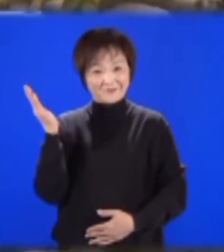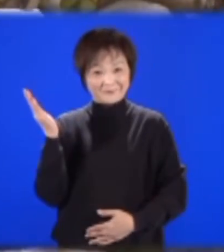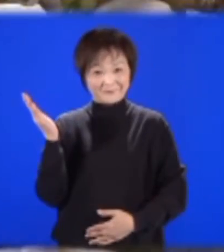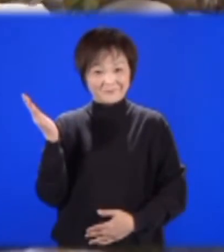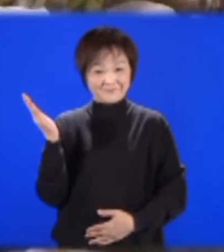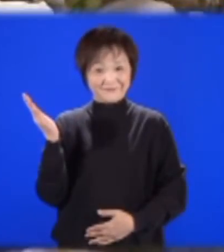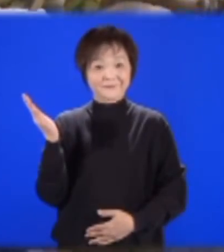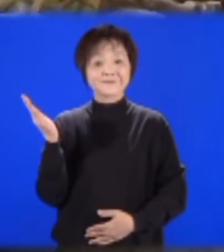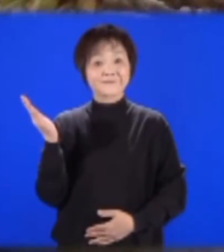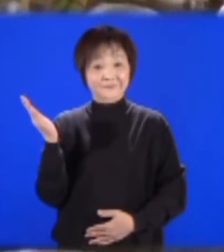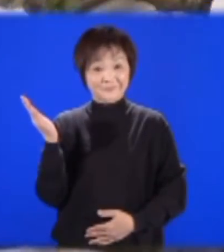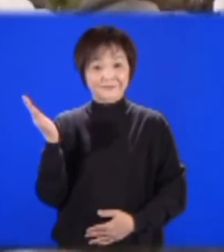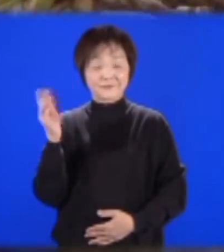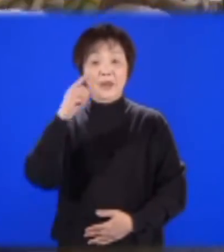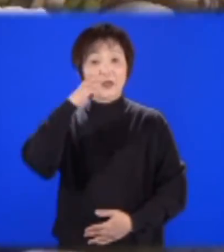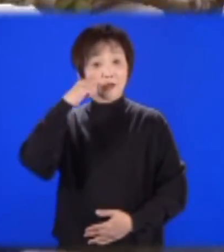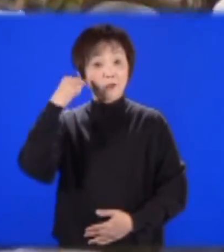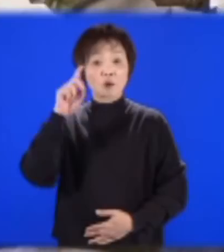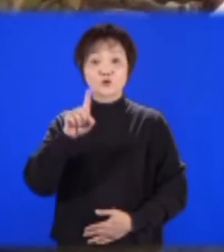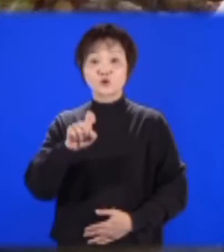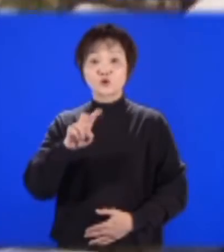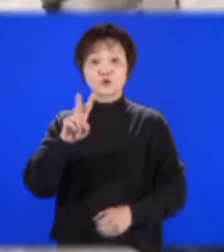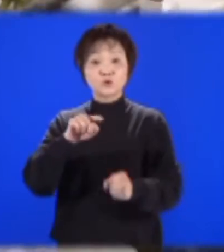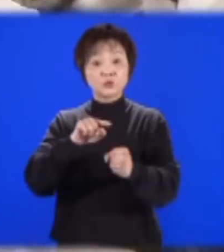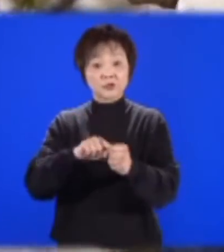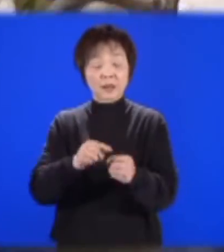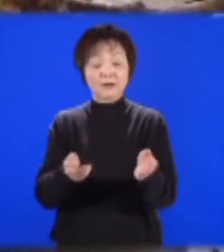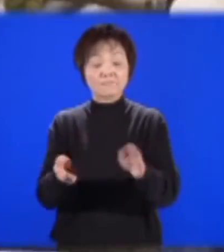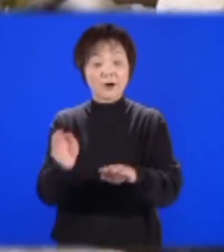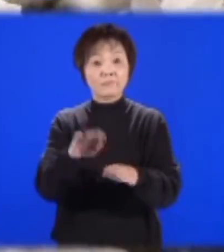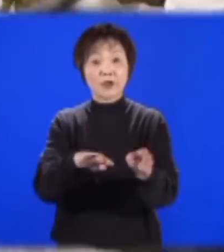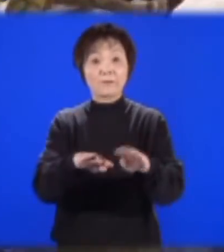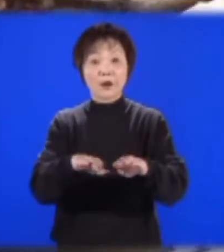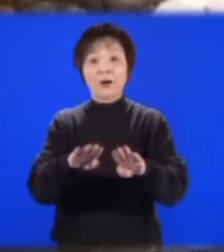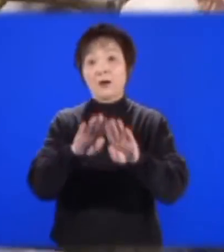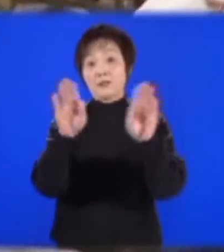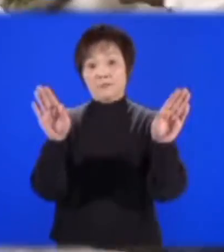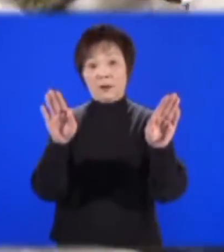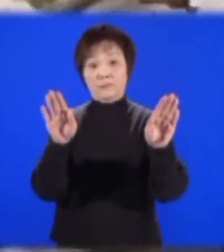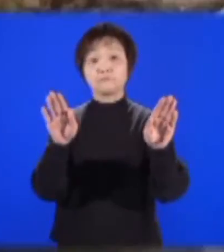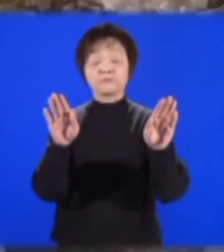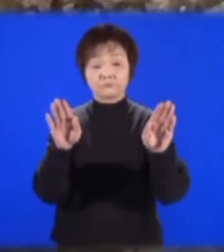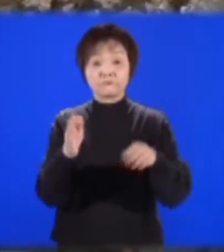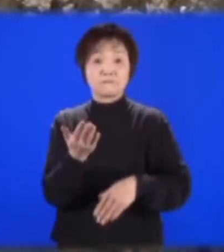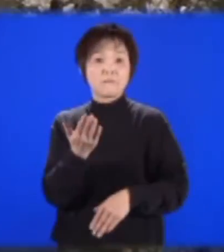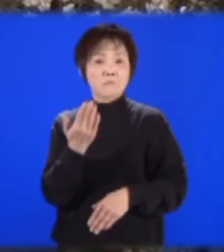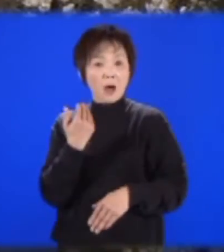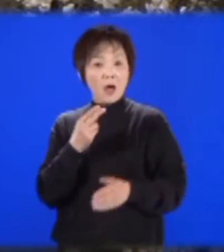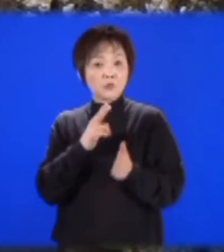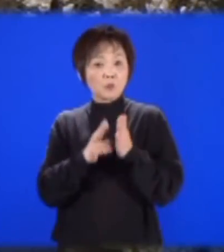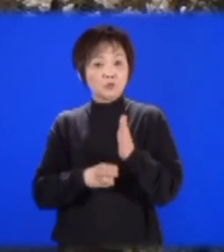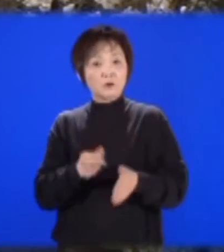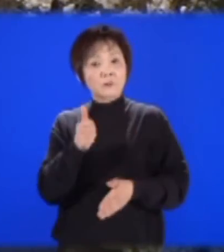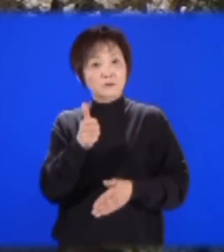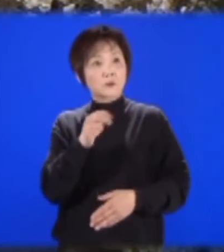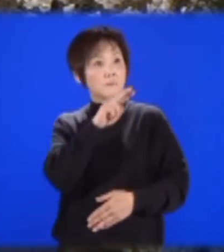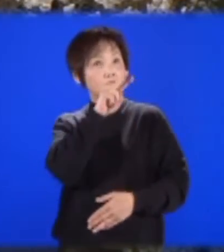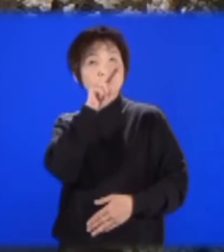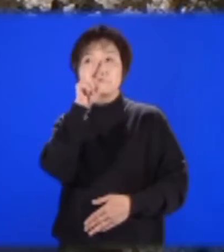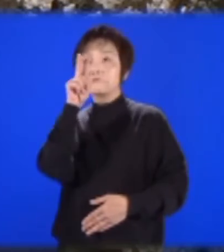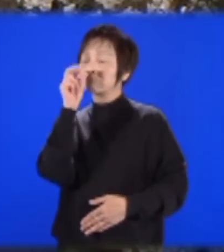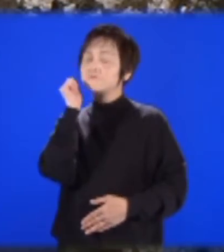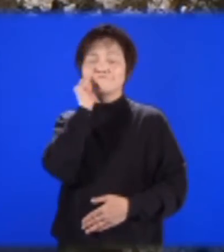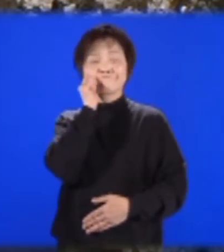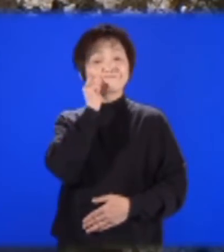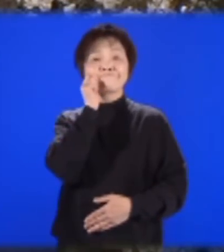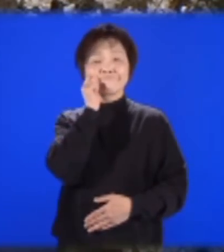この桜は大正12年に植樹が始まったので、江戸時代やそれ以前の旅人は見ることができませんで